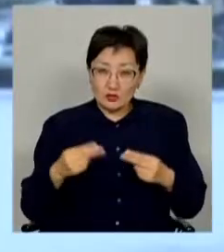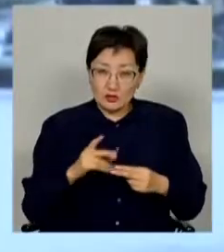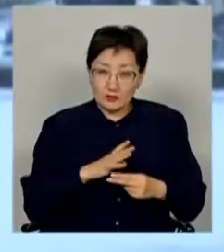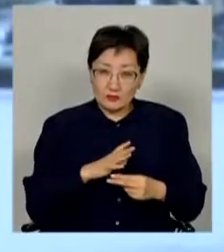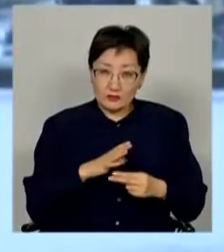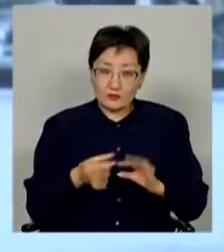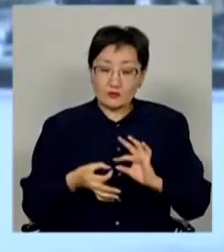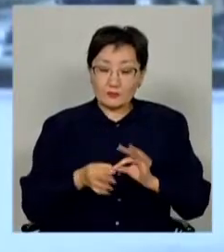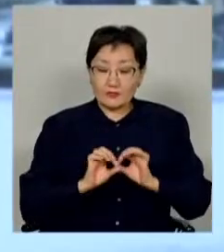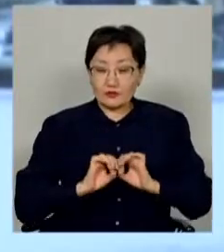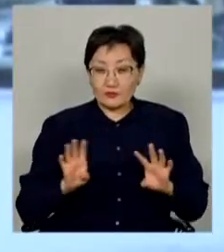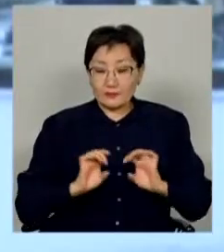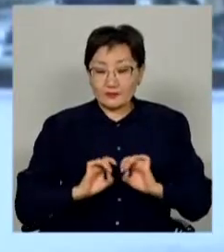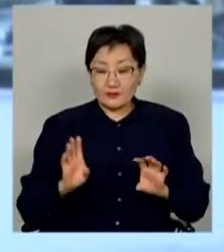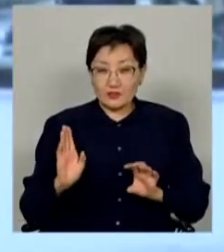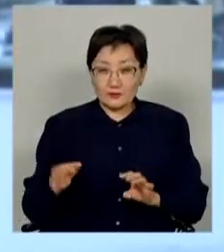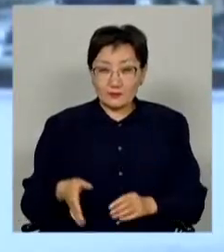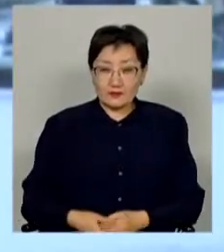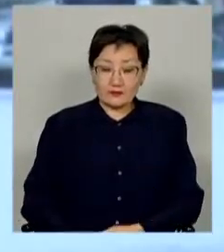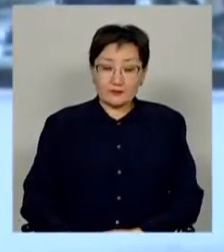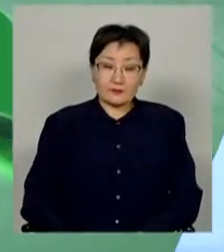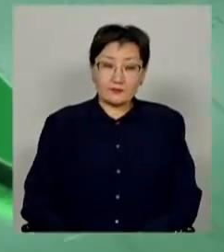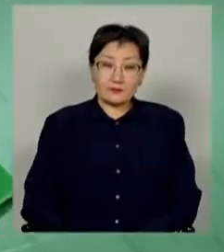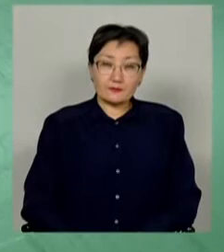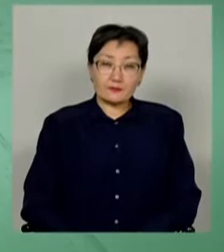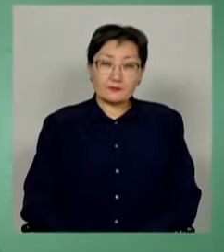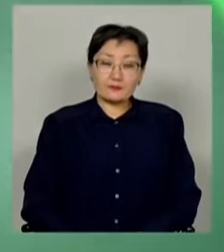қойылды. Өмір Серікбекұлының бейнематериалынан біліңіз.